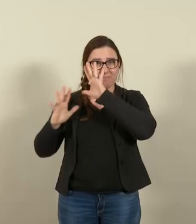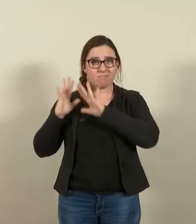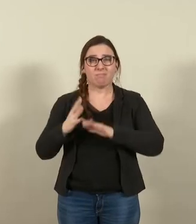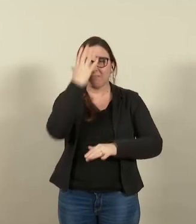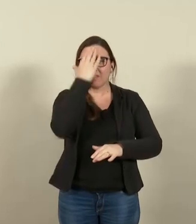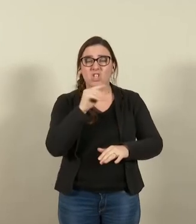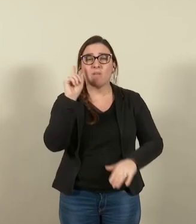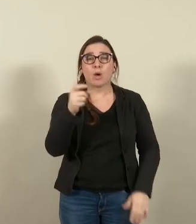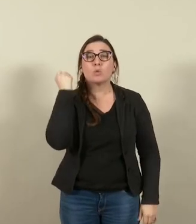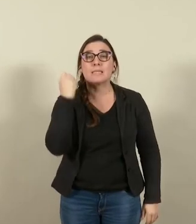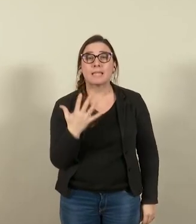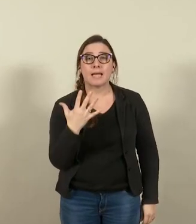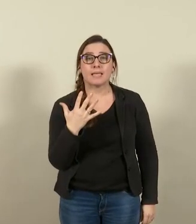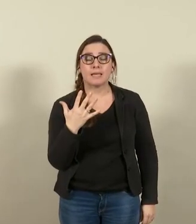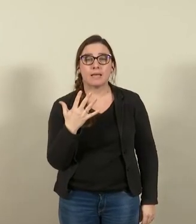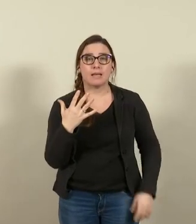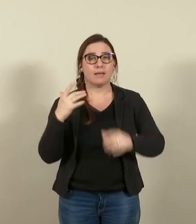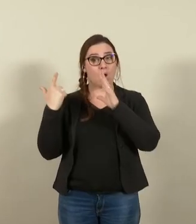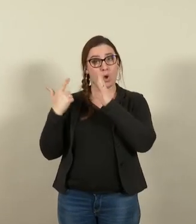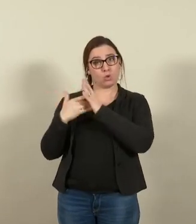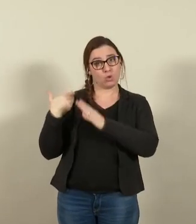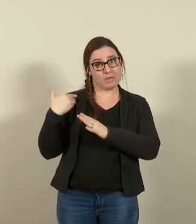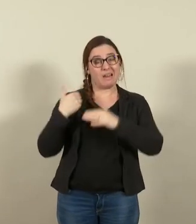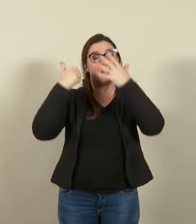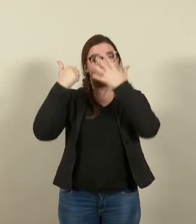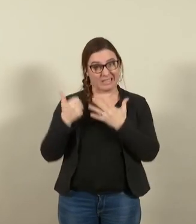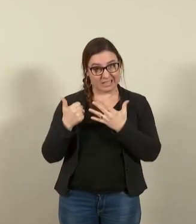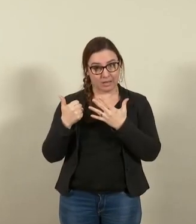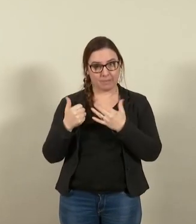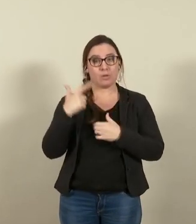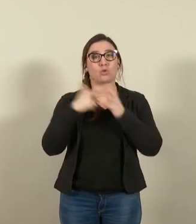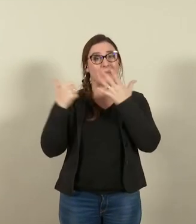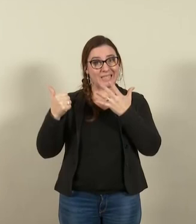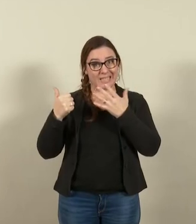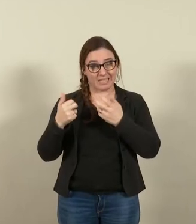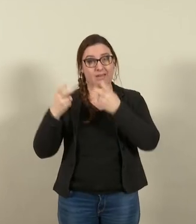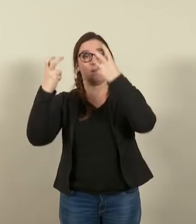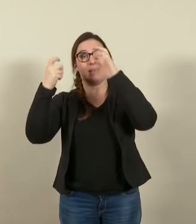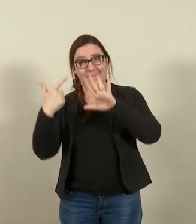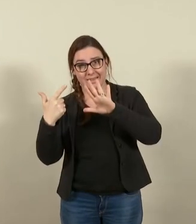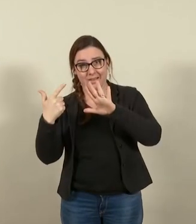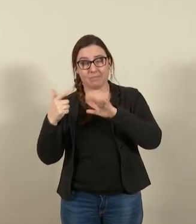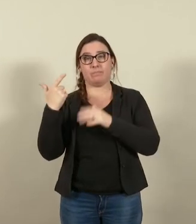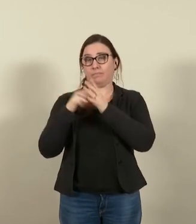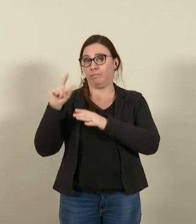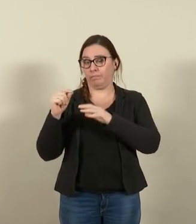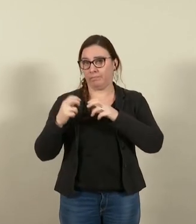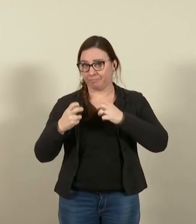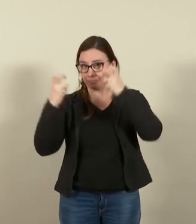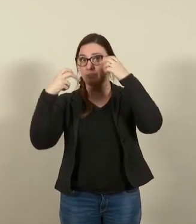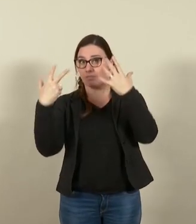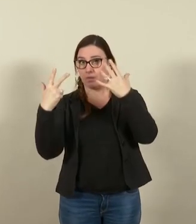tvgv par jour en 2006 en 2006 7 en 2 20 8 et